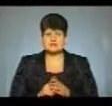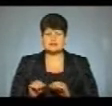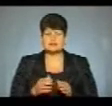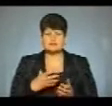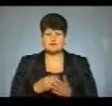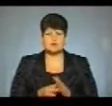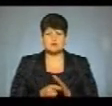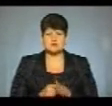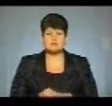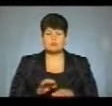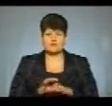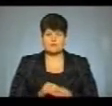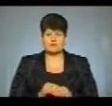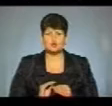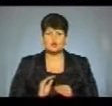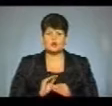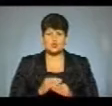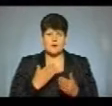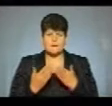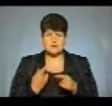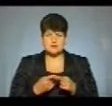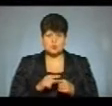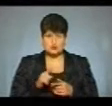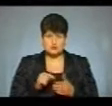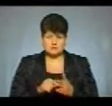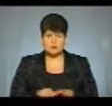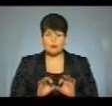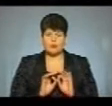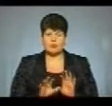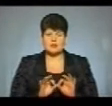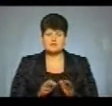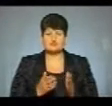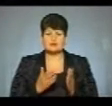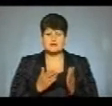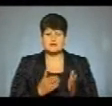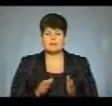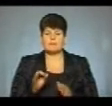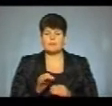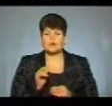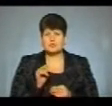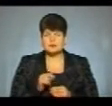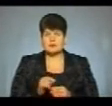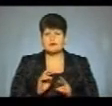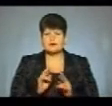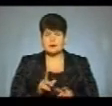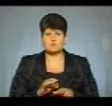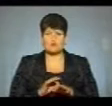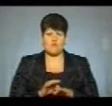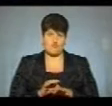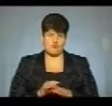класі провів додаткові бесіди з даного питання. Пояснювали їм про те, як